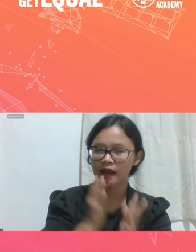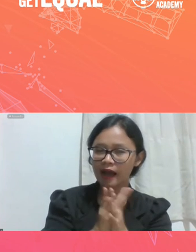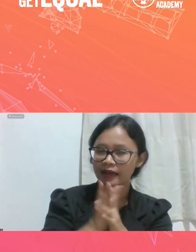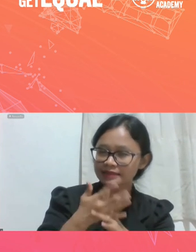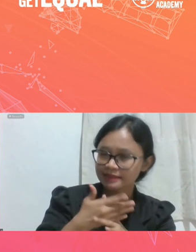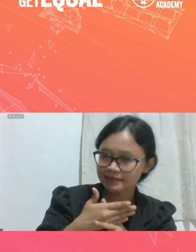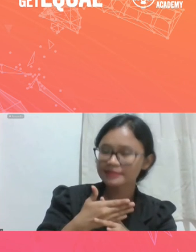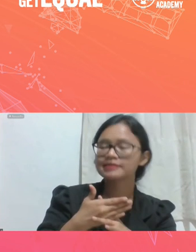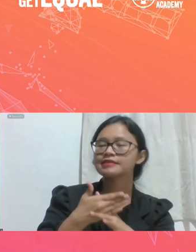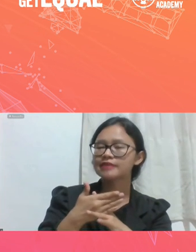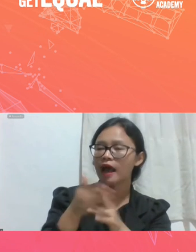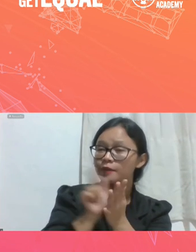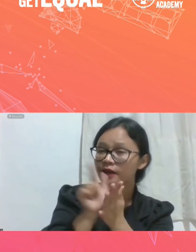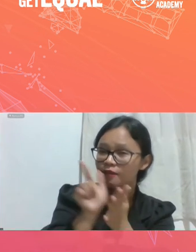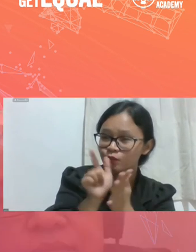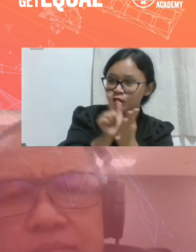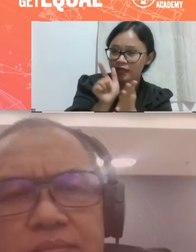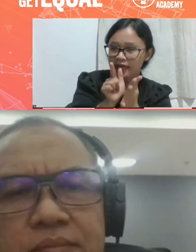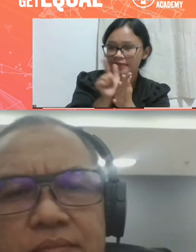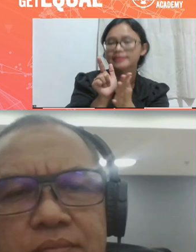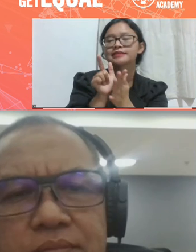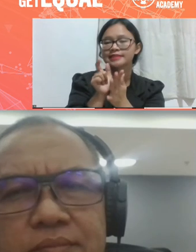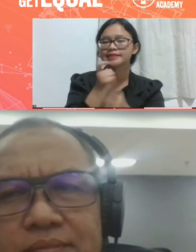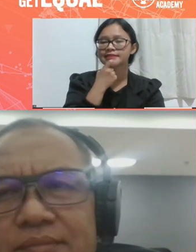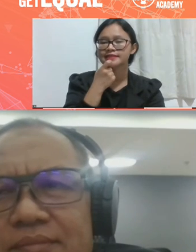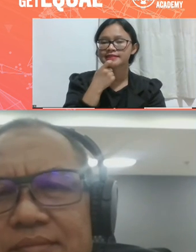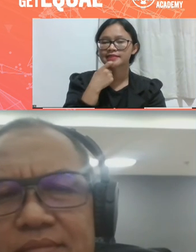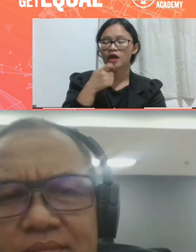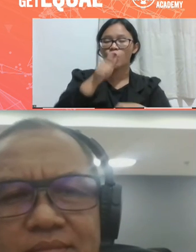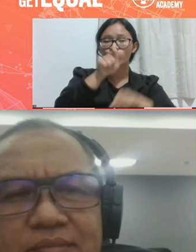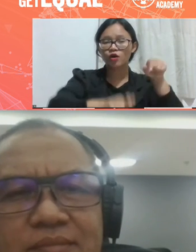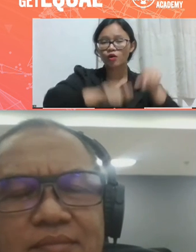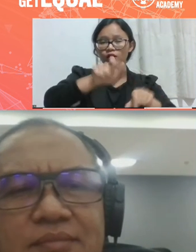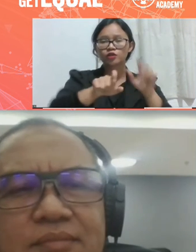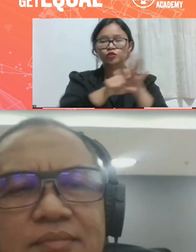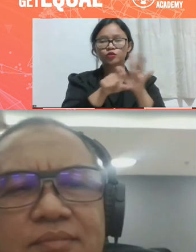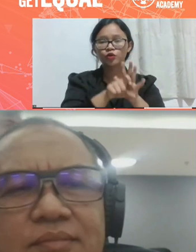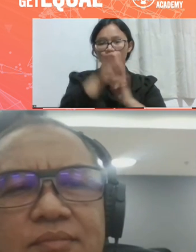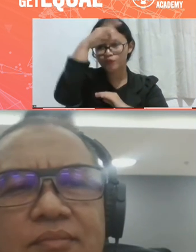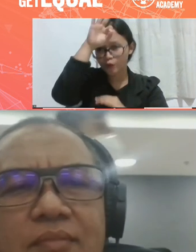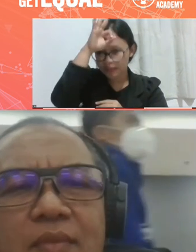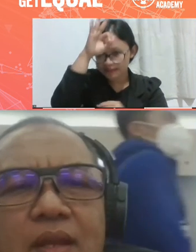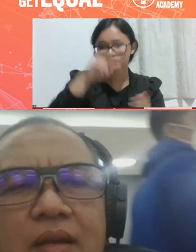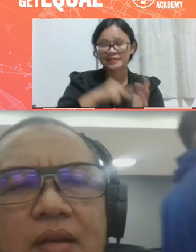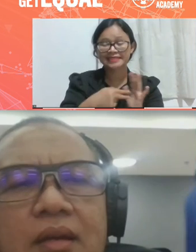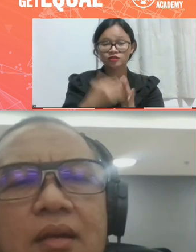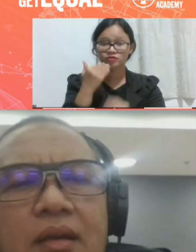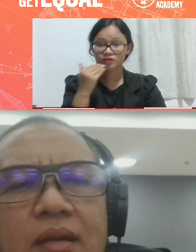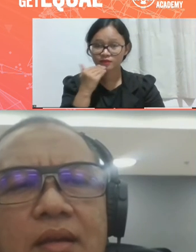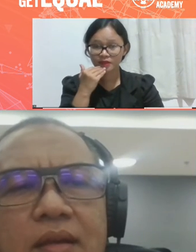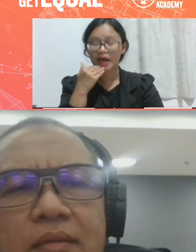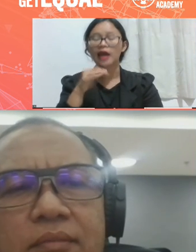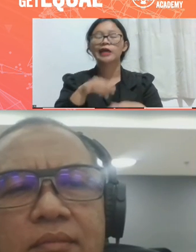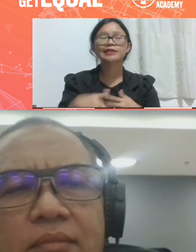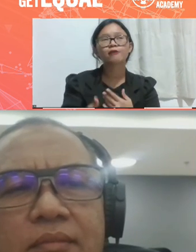proses pelaporan kepada pihak-pihak terkait dengan kepolisian misalnya gitu ya Pak, itu dipermudah, apalagi jika misalnya korban